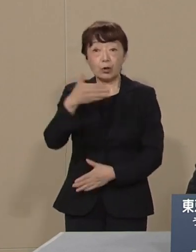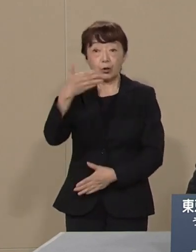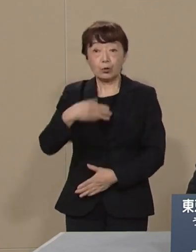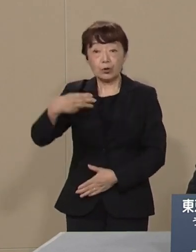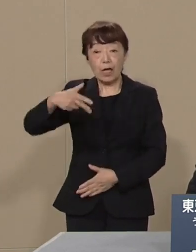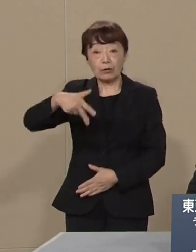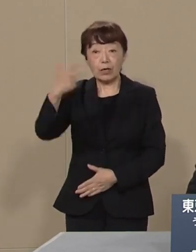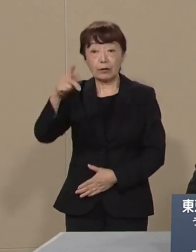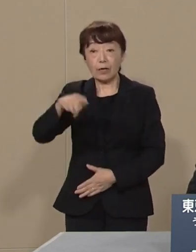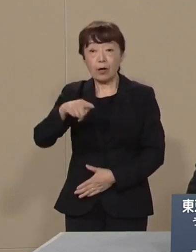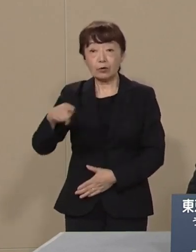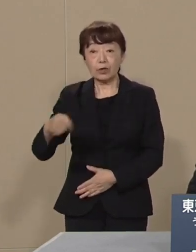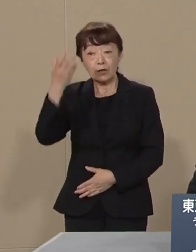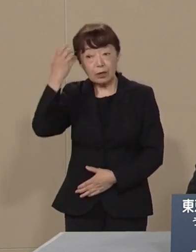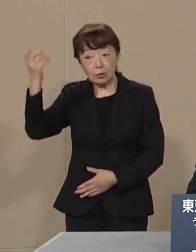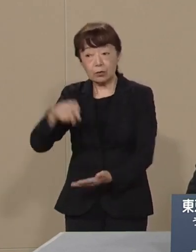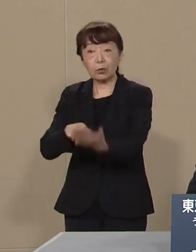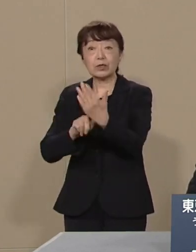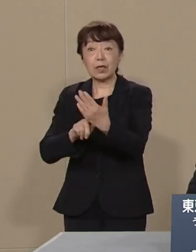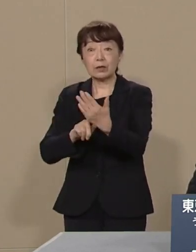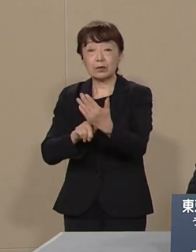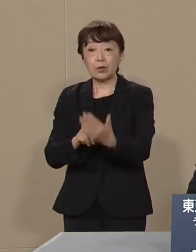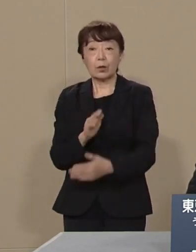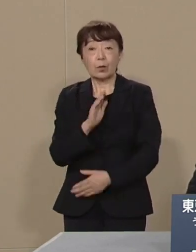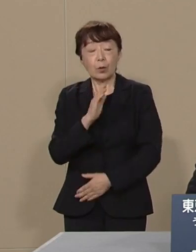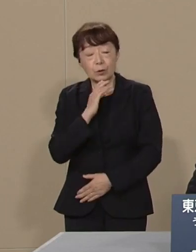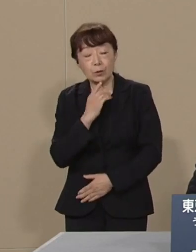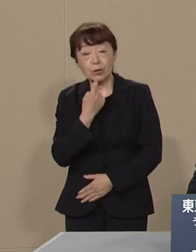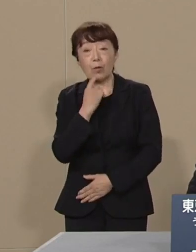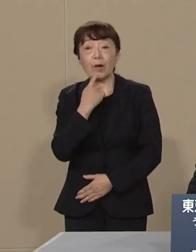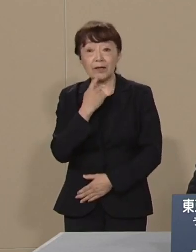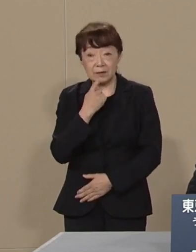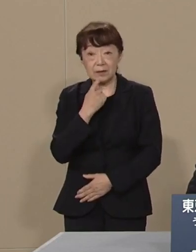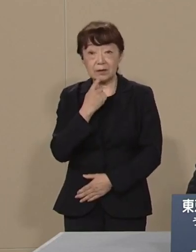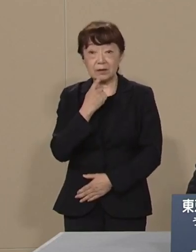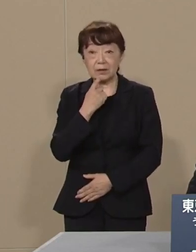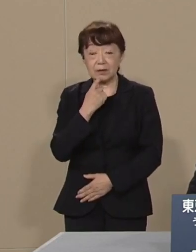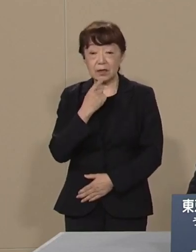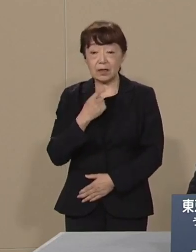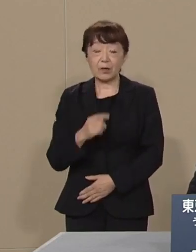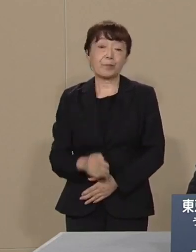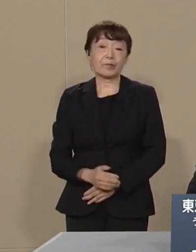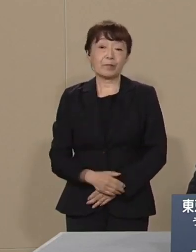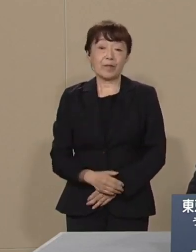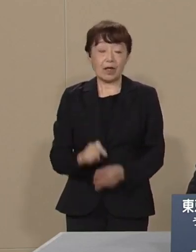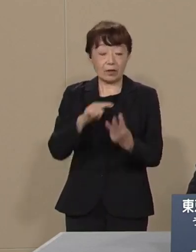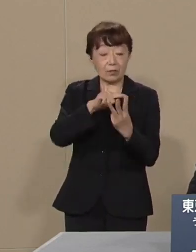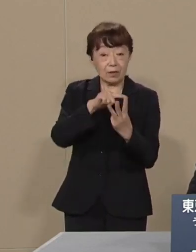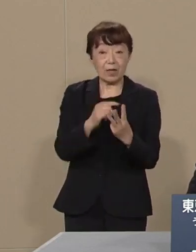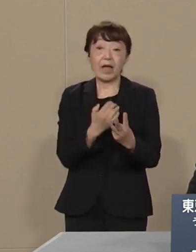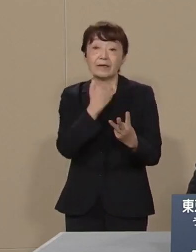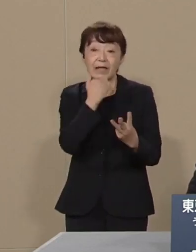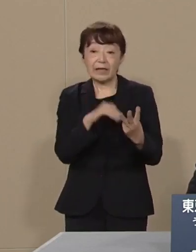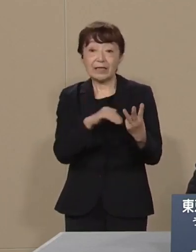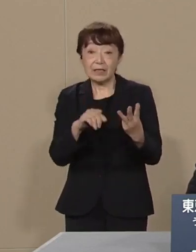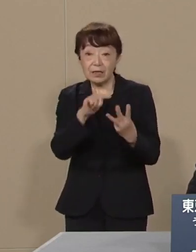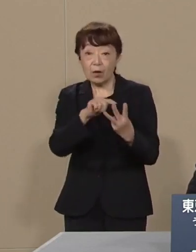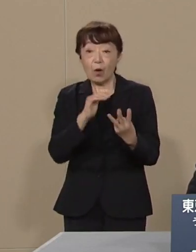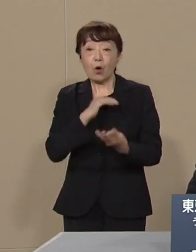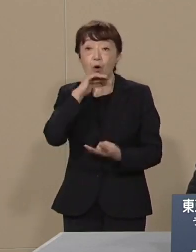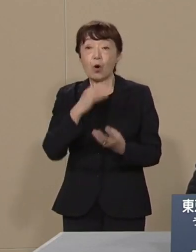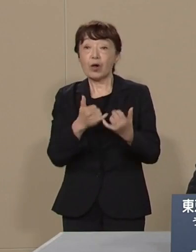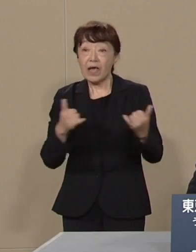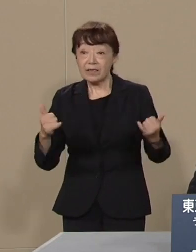をあらかじめ定義してるのかおかしいではないかすべて待機児童も待機高齢者も死傷者も